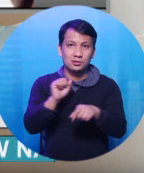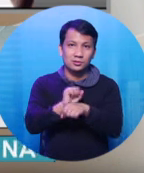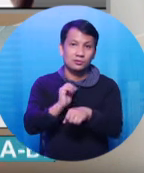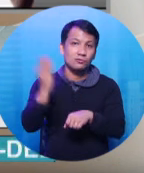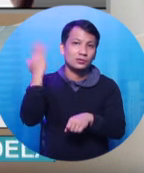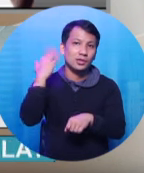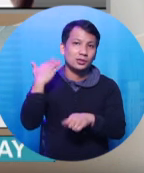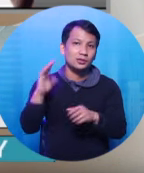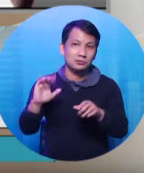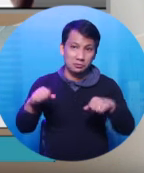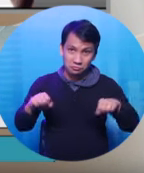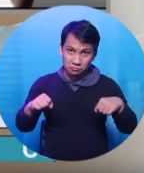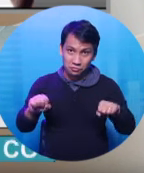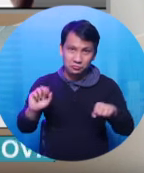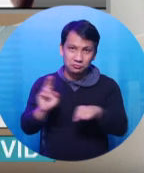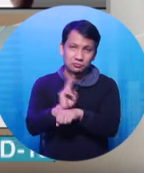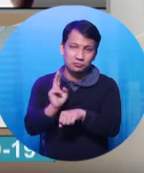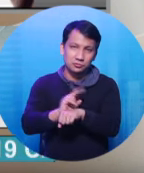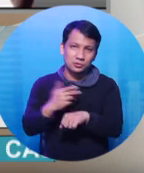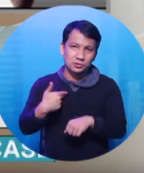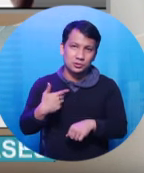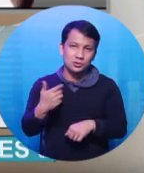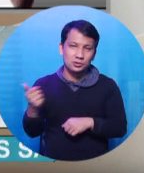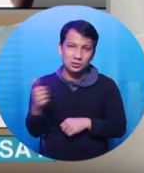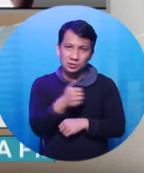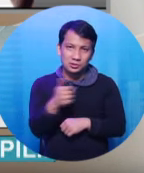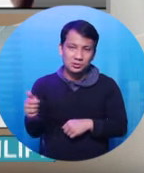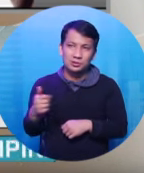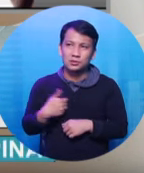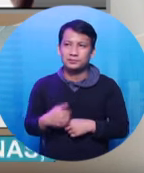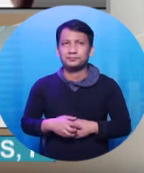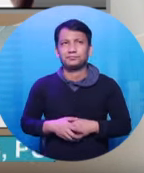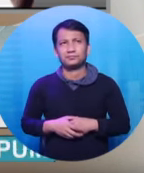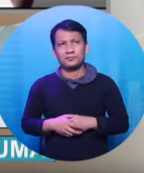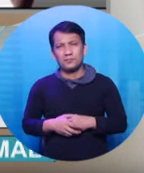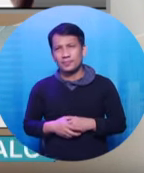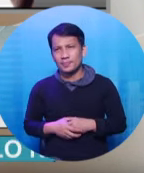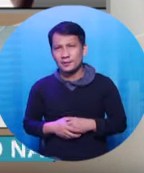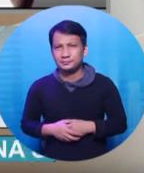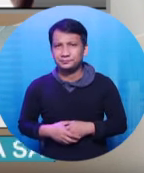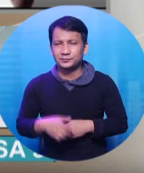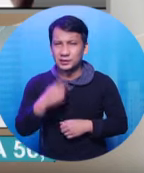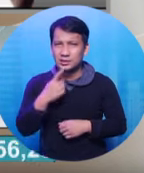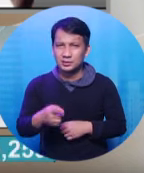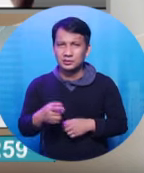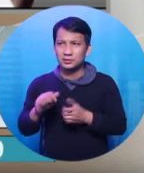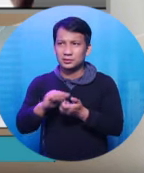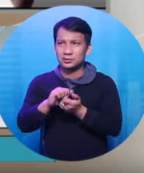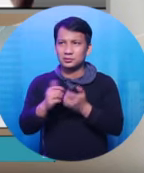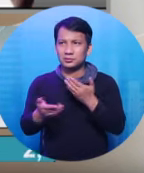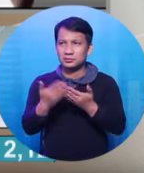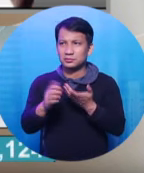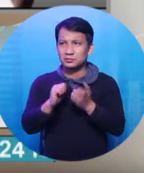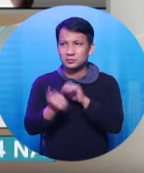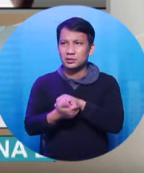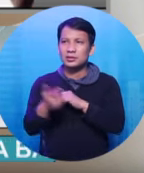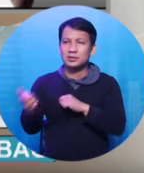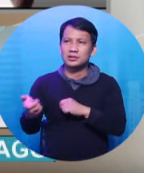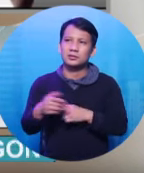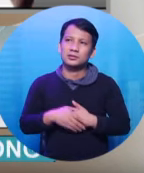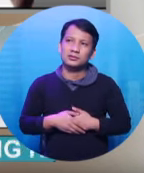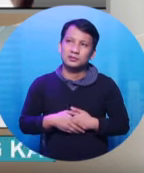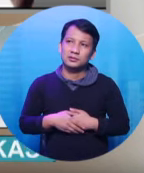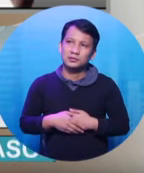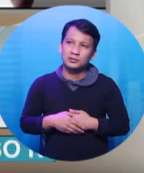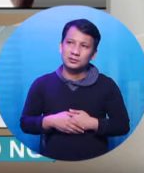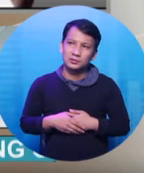yun na rin po talaga yung ginagamit ko pang transport. Ah, kaya pala. So nakapikit lang po yung ginawa niyo adjustment, parang maning-mani lang. Hindi na kayo